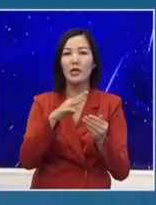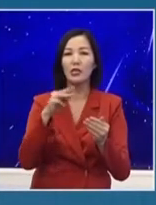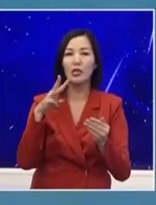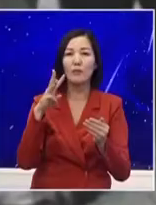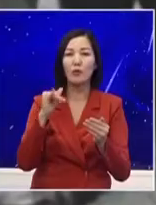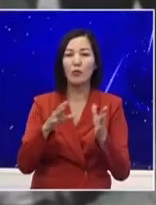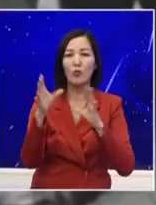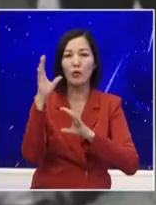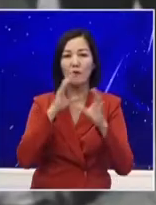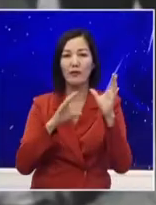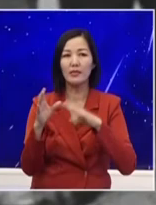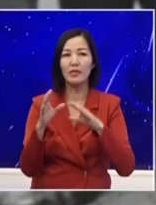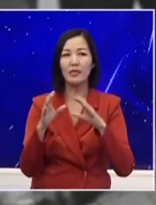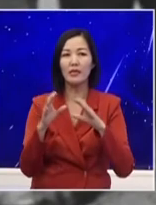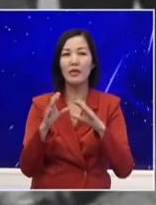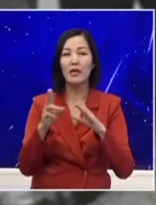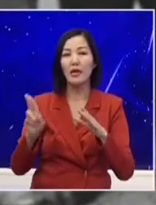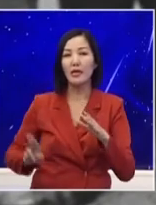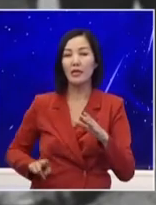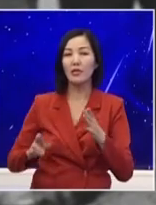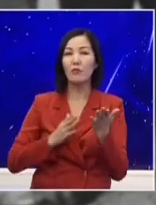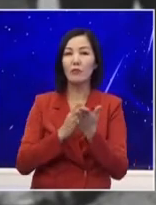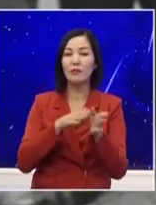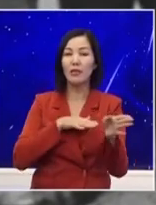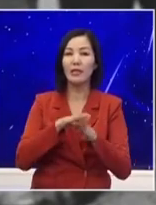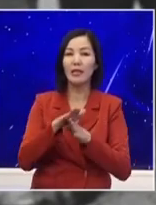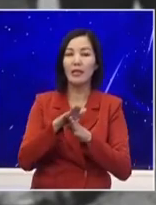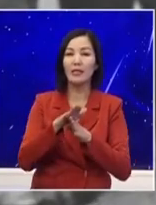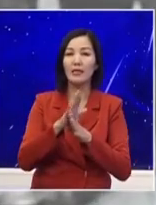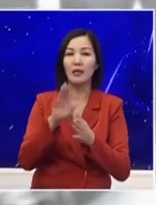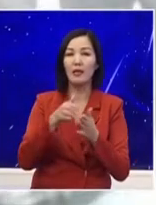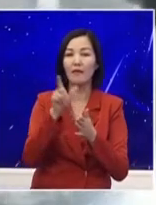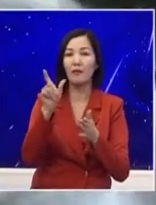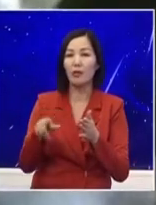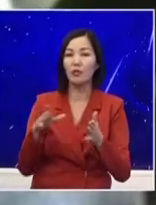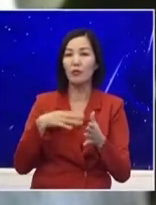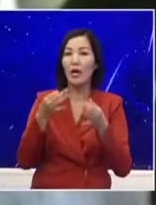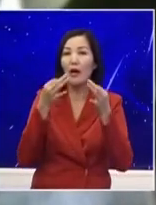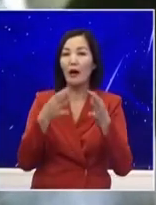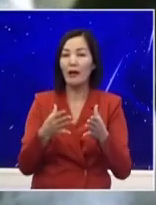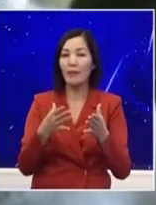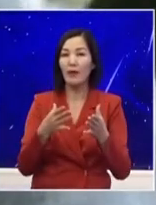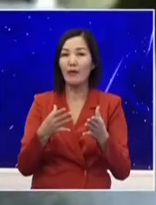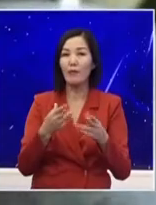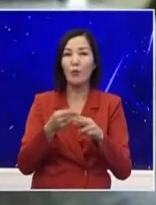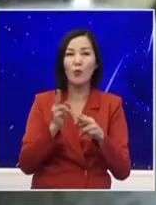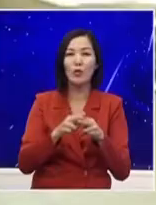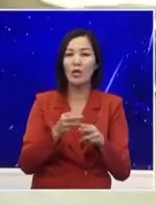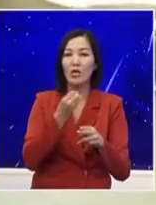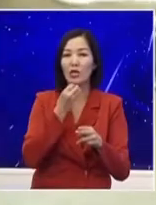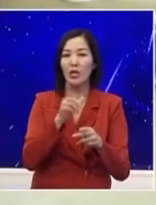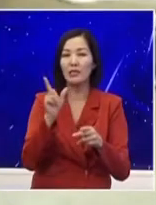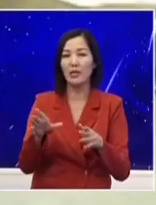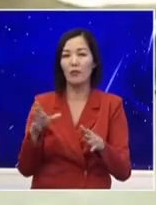атындағы Жетісу университетінің ректоры болып қызмет атқарды. Басшы болса да қарапайымдылықтың, адамдықтың туын жықпады деп